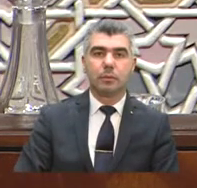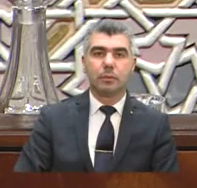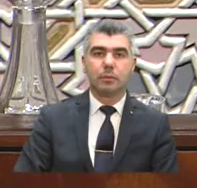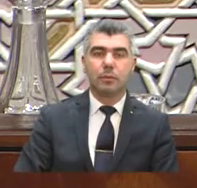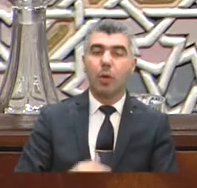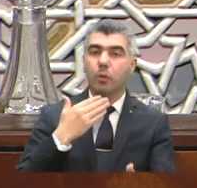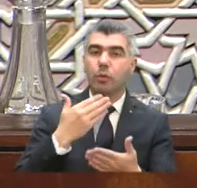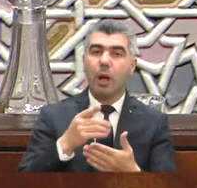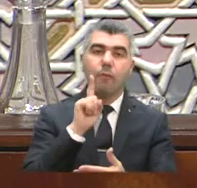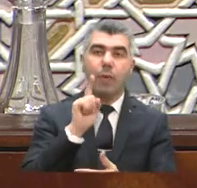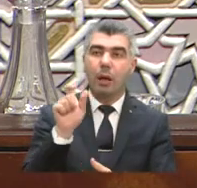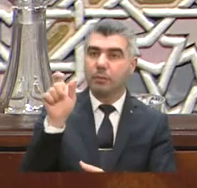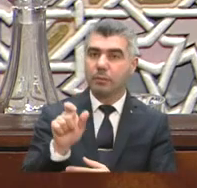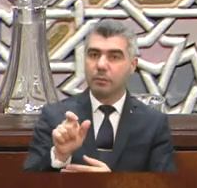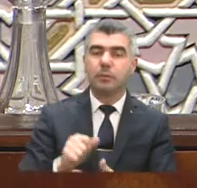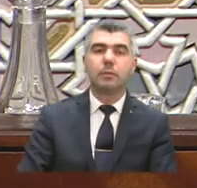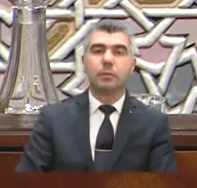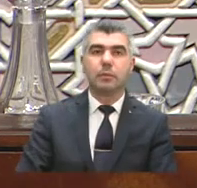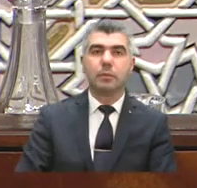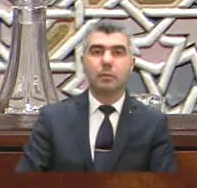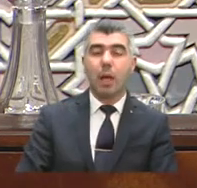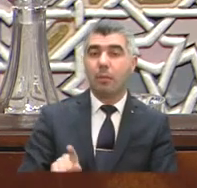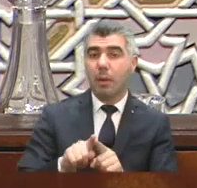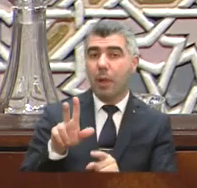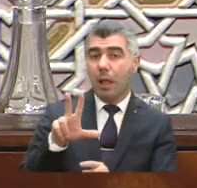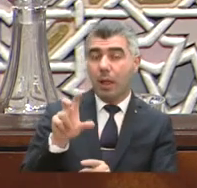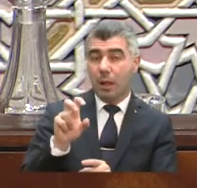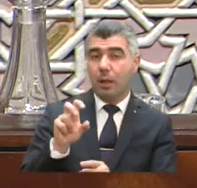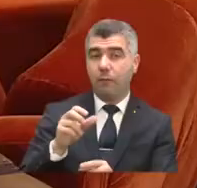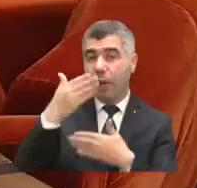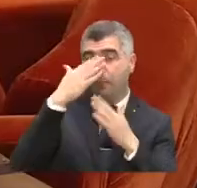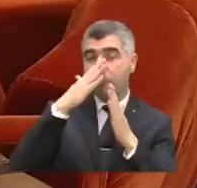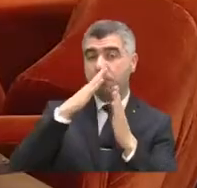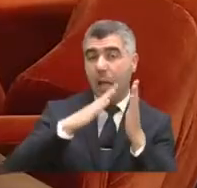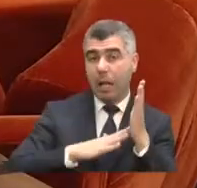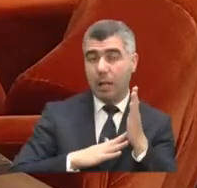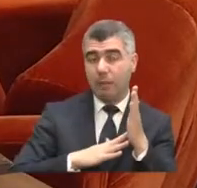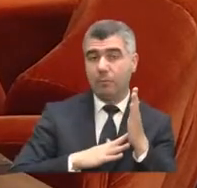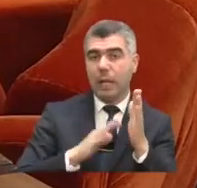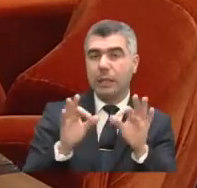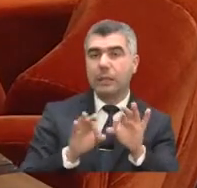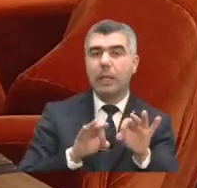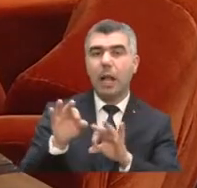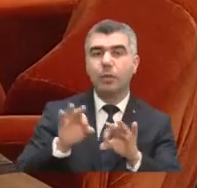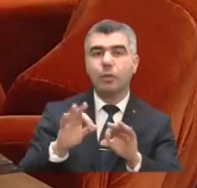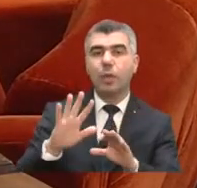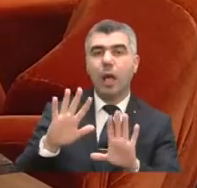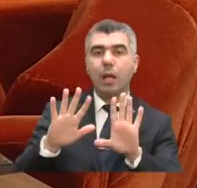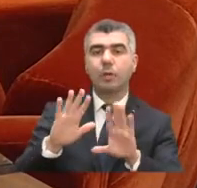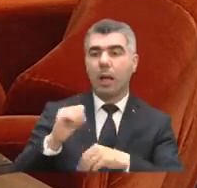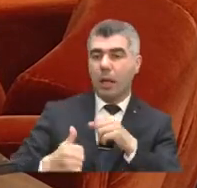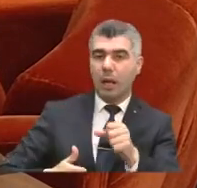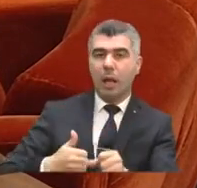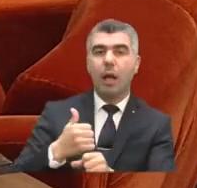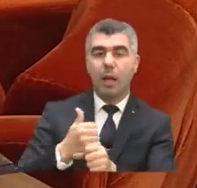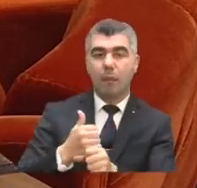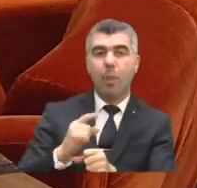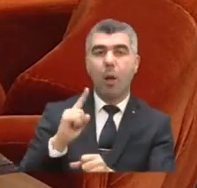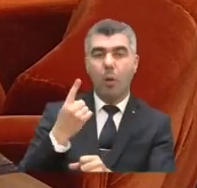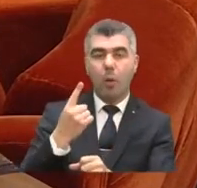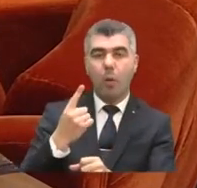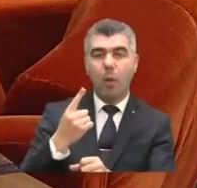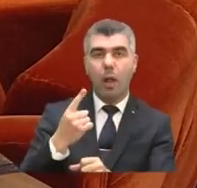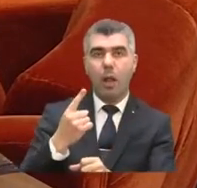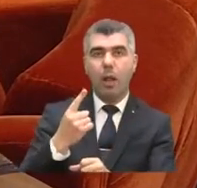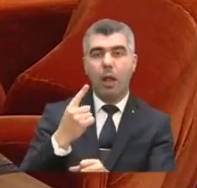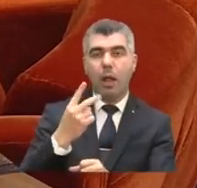شكرا سيدة النائبة المحترمة. كيف تتعرفوا بلادنا كانت عندها استراتيجية عشرية خلال الفترة الأولى ديال